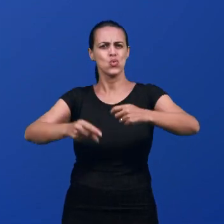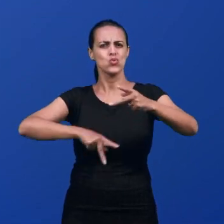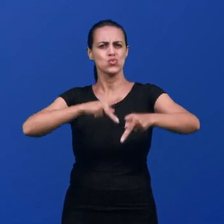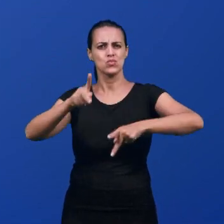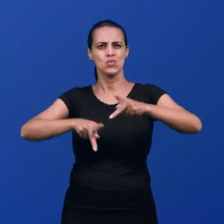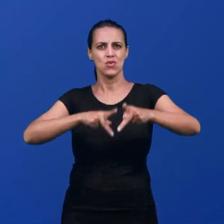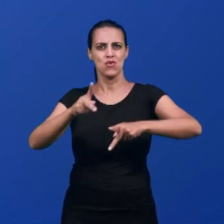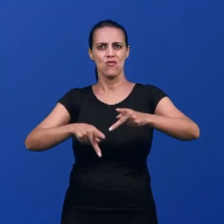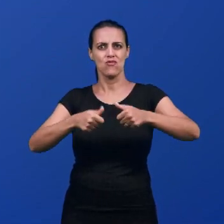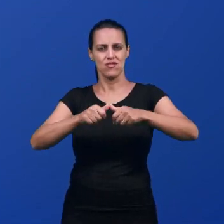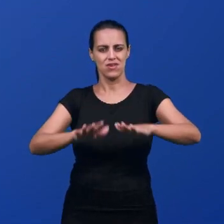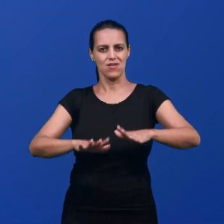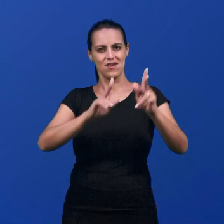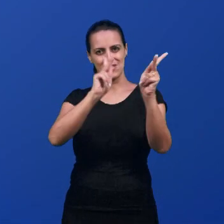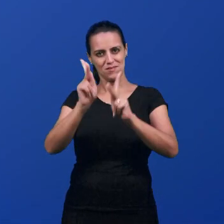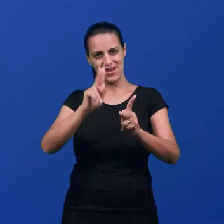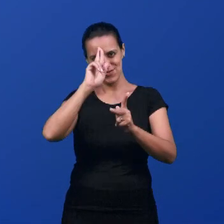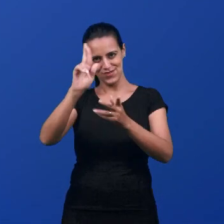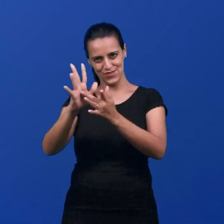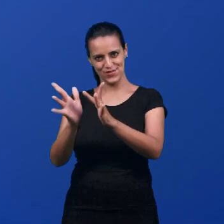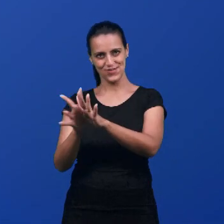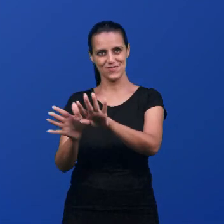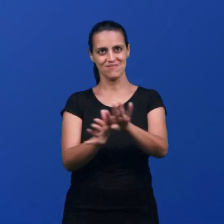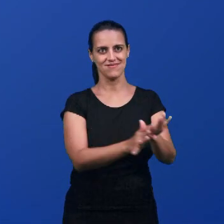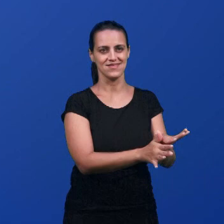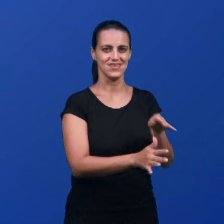de le traverser. La paix du Seigneur à tous.